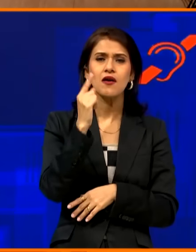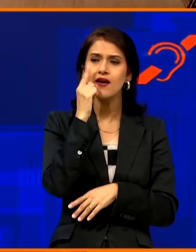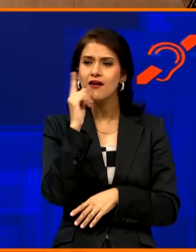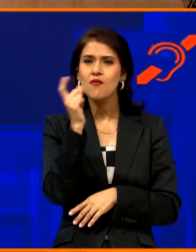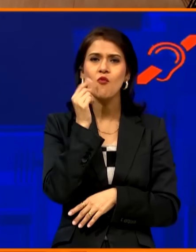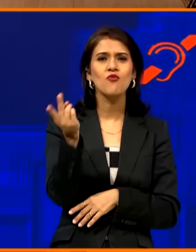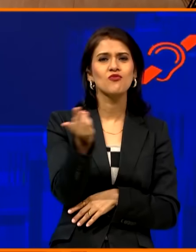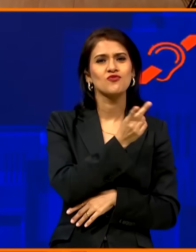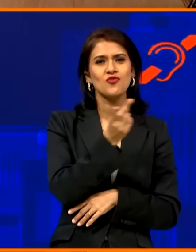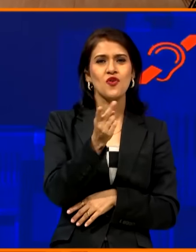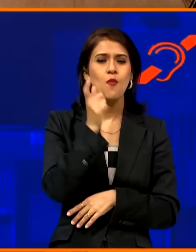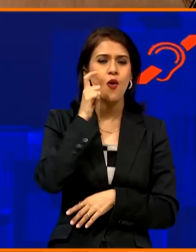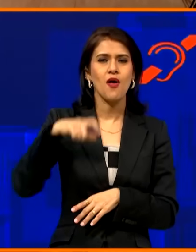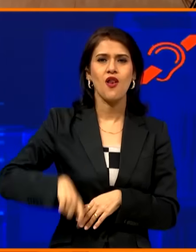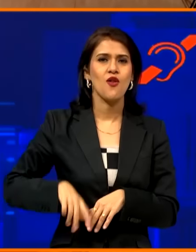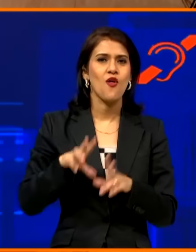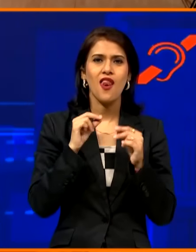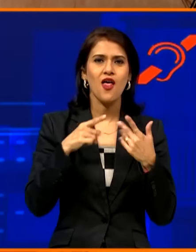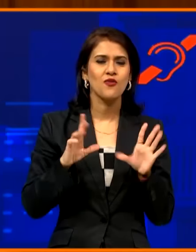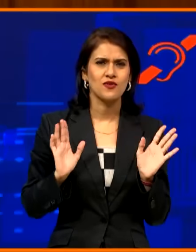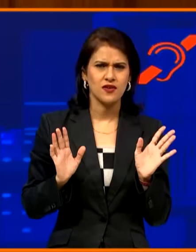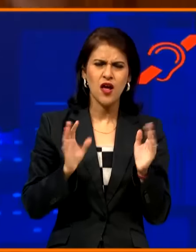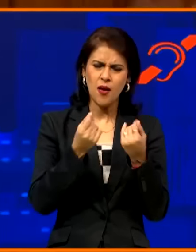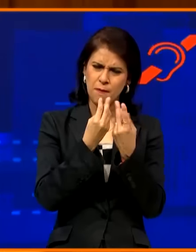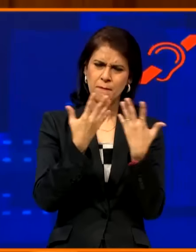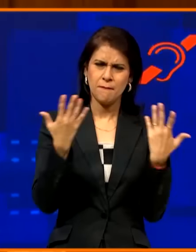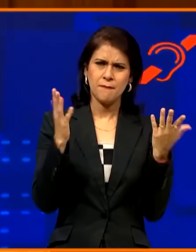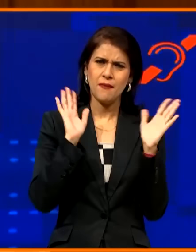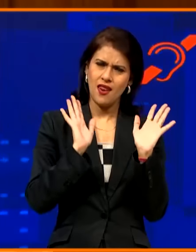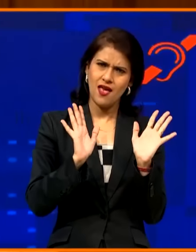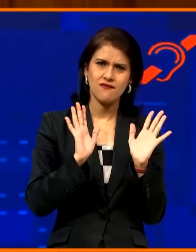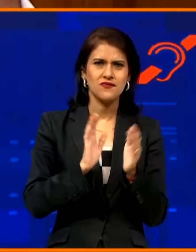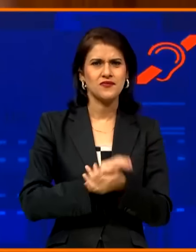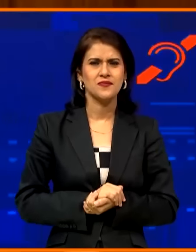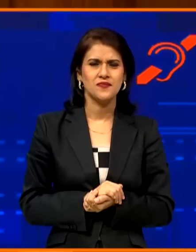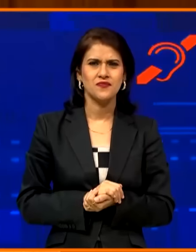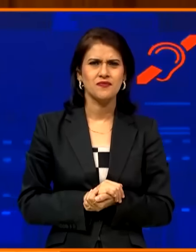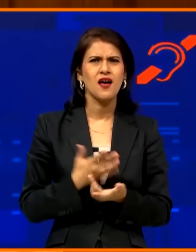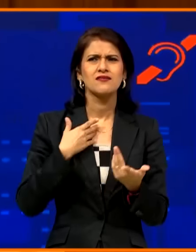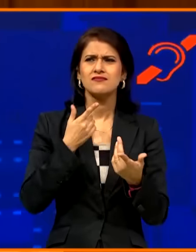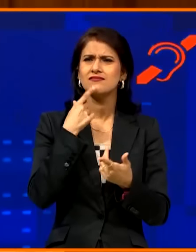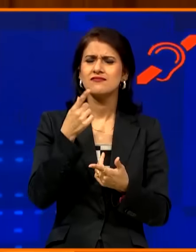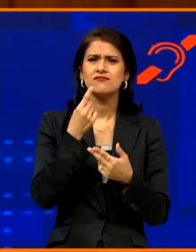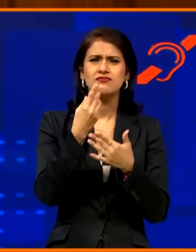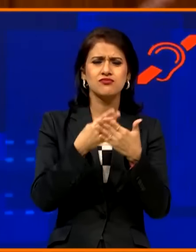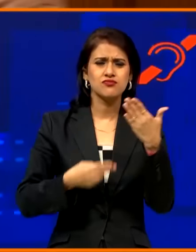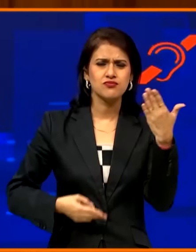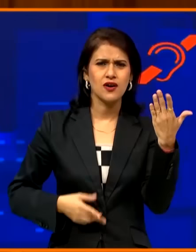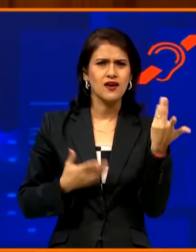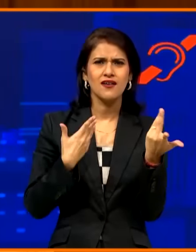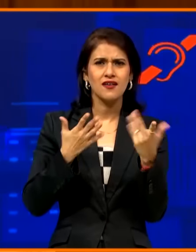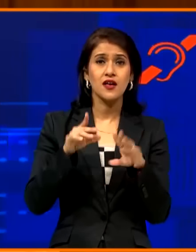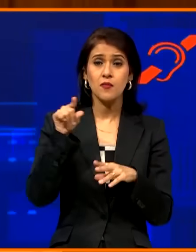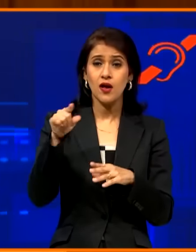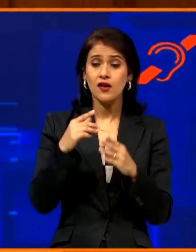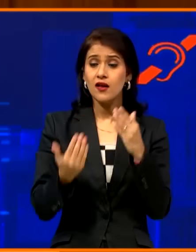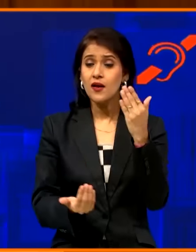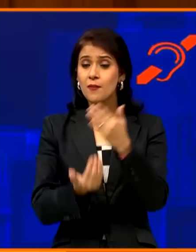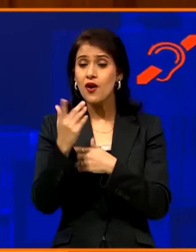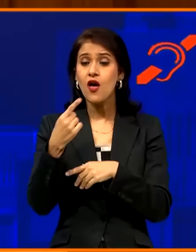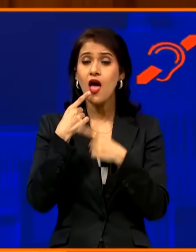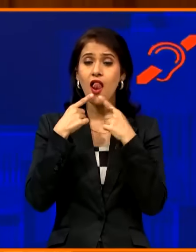है लड़कों के लिए भी है और बहुत सारी है ऐसी मिसाले कितनी बताऊंगा मैं यहां आप तो क्योंकि फतवा लेकर पकड़ के